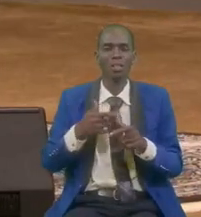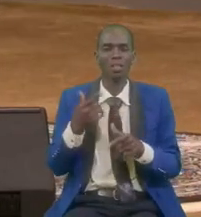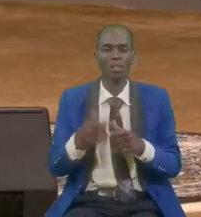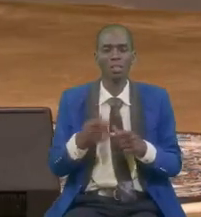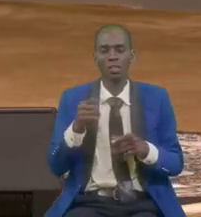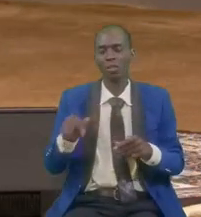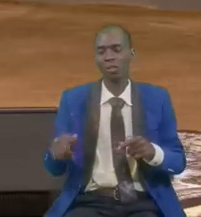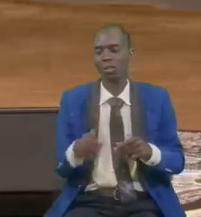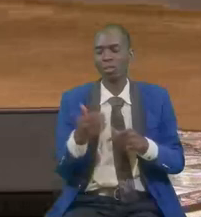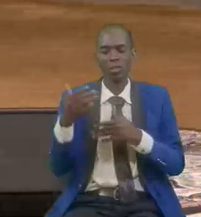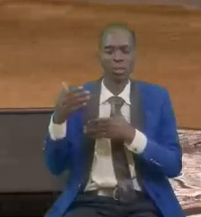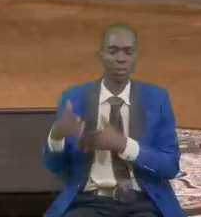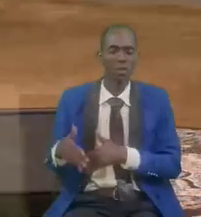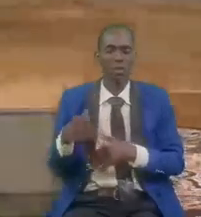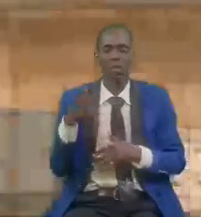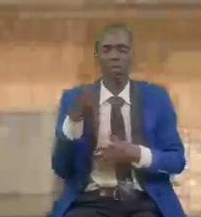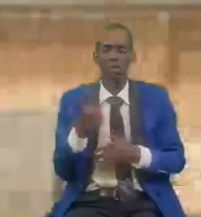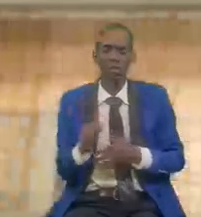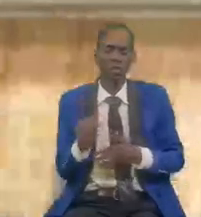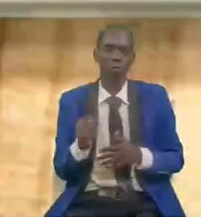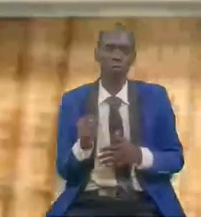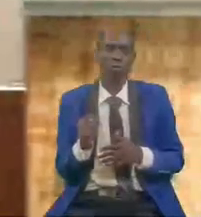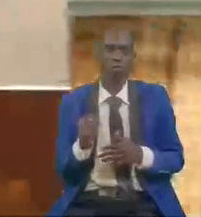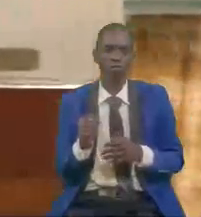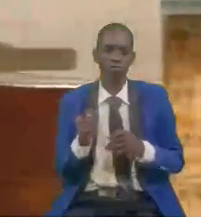aussi, ils sont